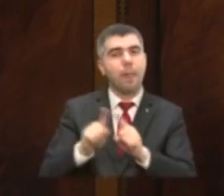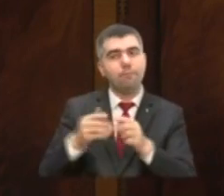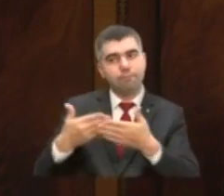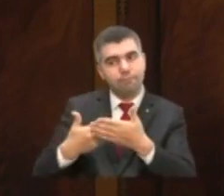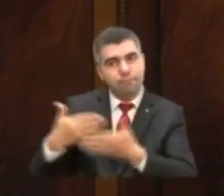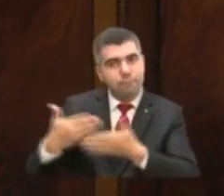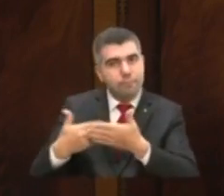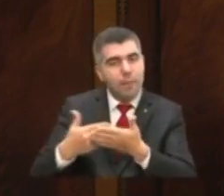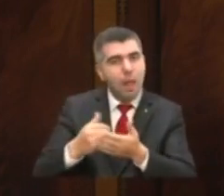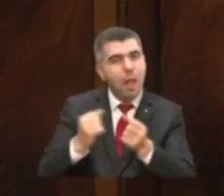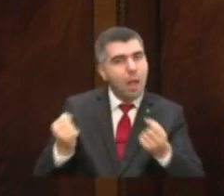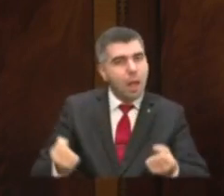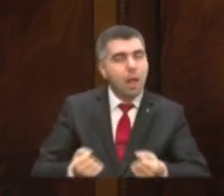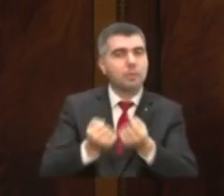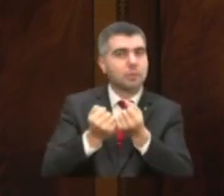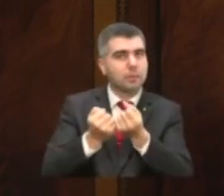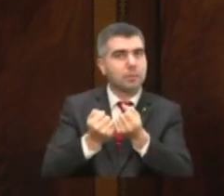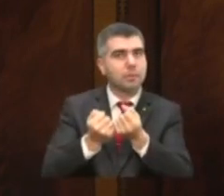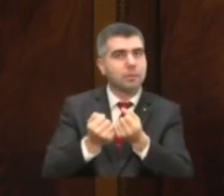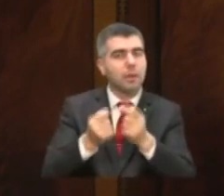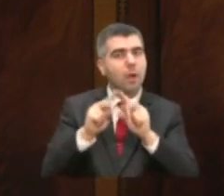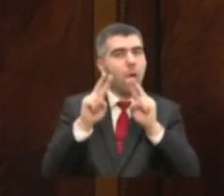وللمساهمة المجتمعية وللتعاقد